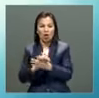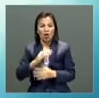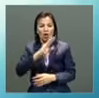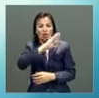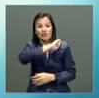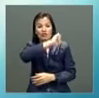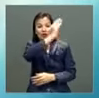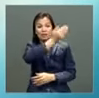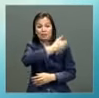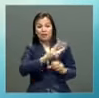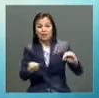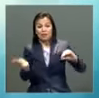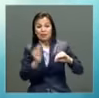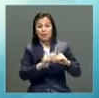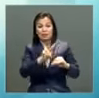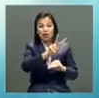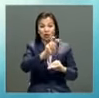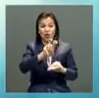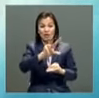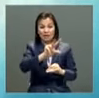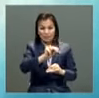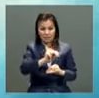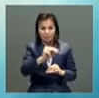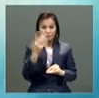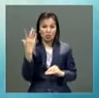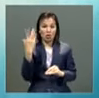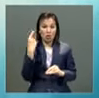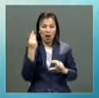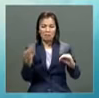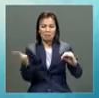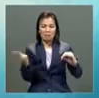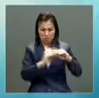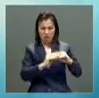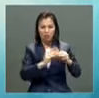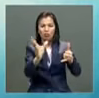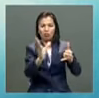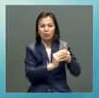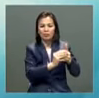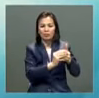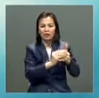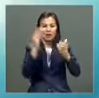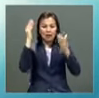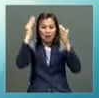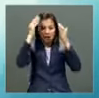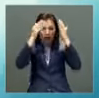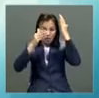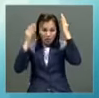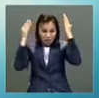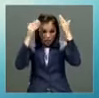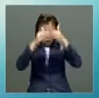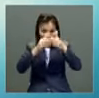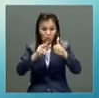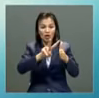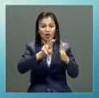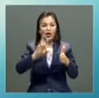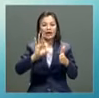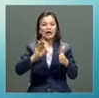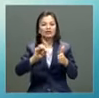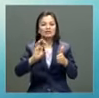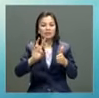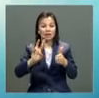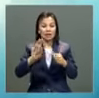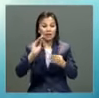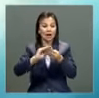ส์เพิ่มขึ้น230รายในเมื่อวานนี้เป็นนิวเคสอินโดนีเซียเพิ่มขึ้น297รายในลำดับ